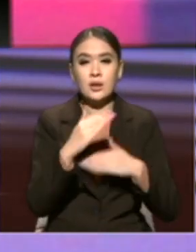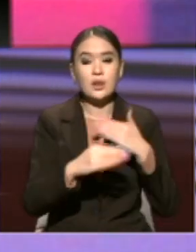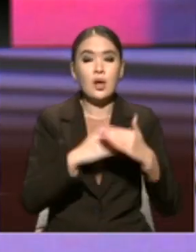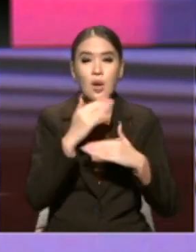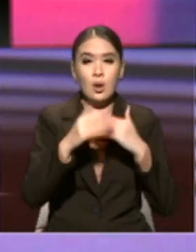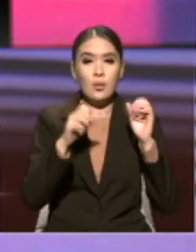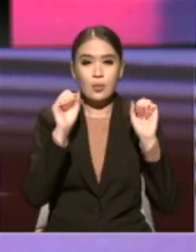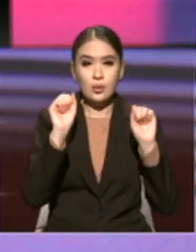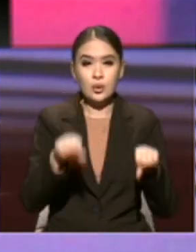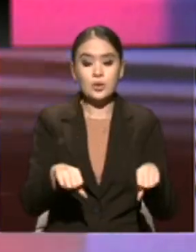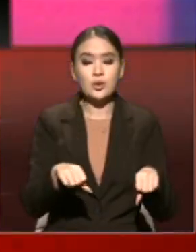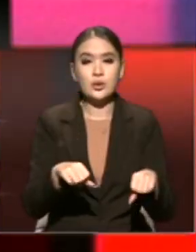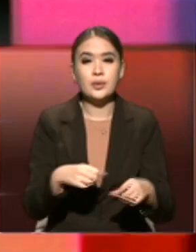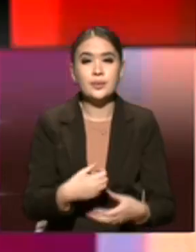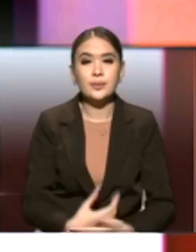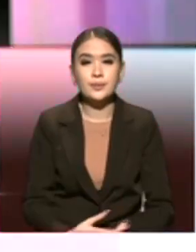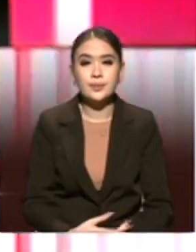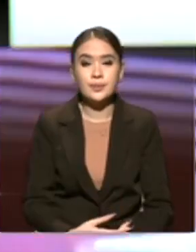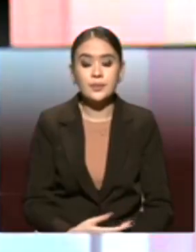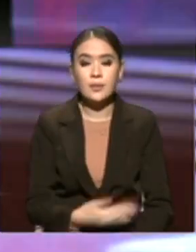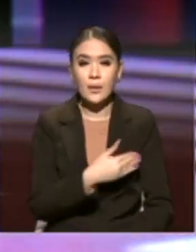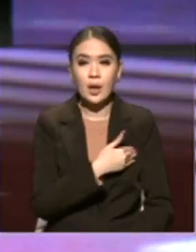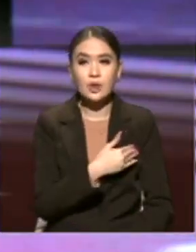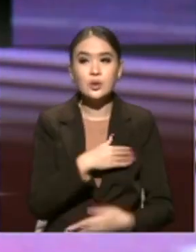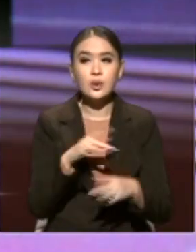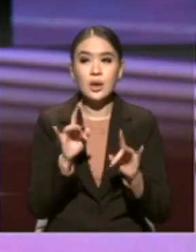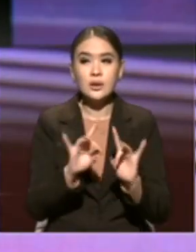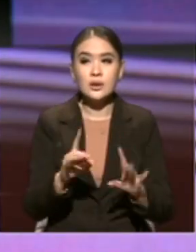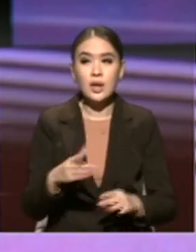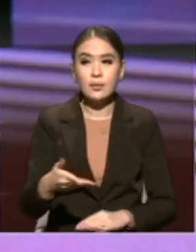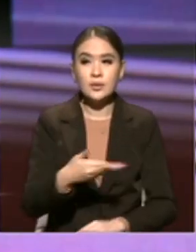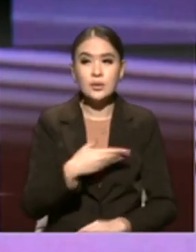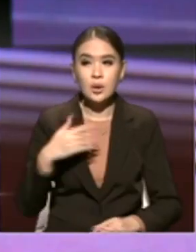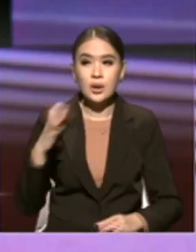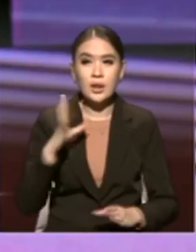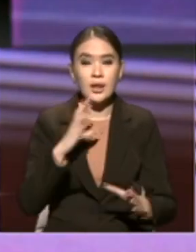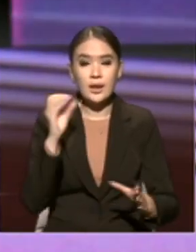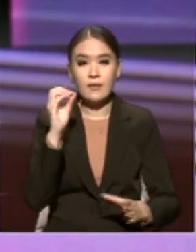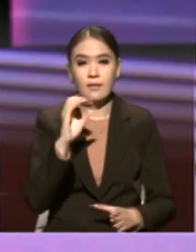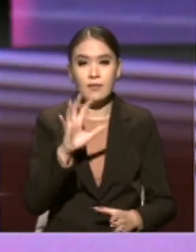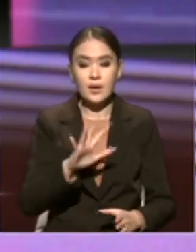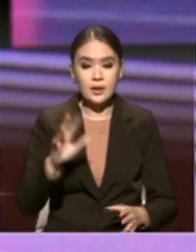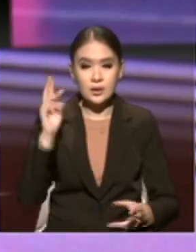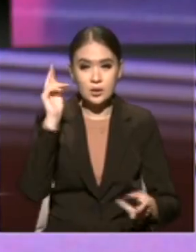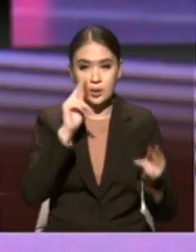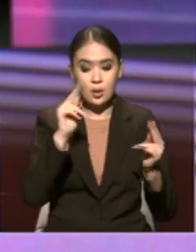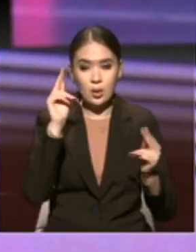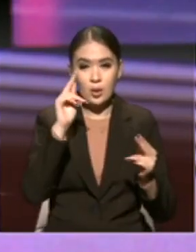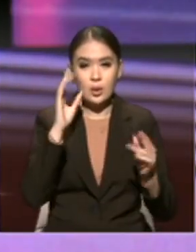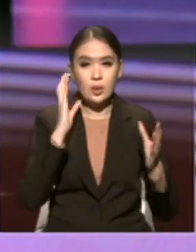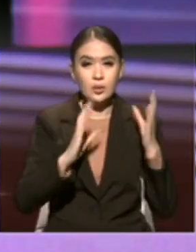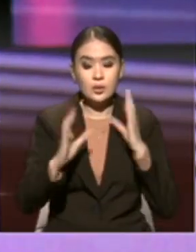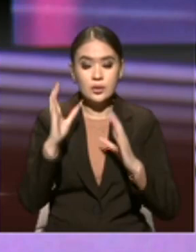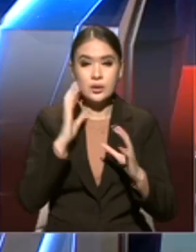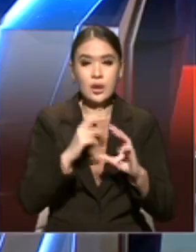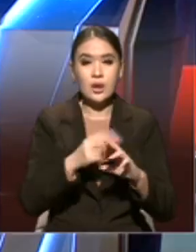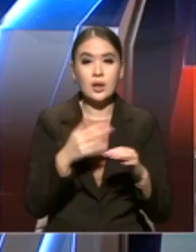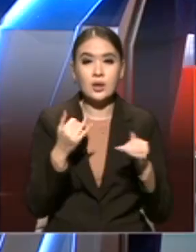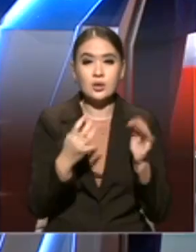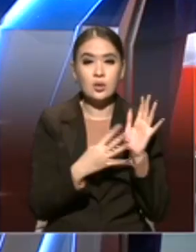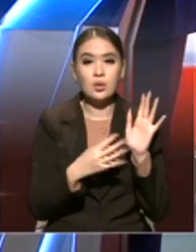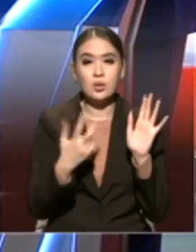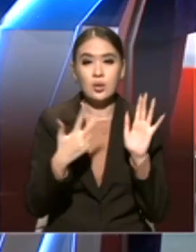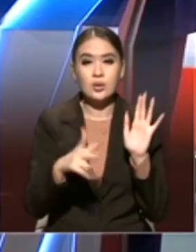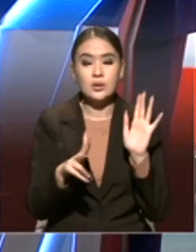деген сөз. Бұны мәнісі түсінікті болу үшін мен айта кетейін. Біздің Евразия ұлттық университетіндегі әскери кафедрада тура қазіргі таңда